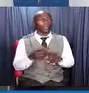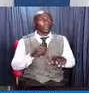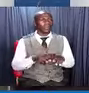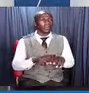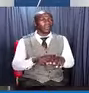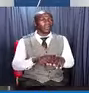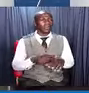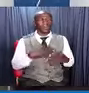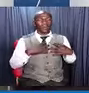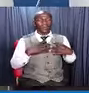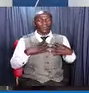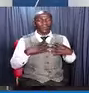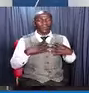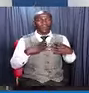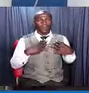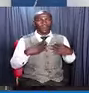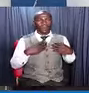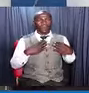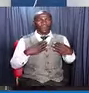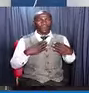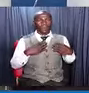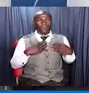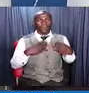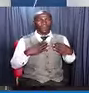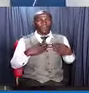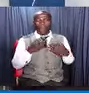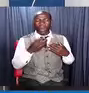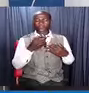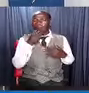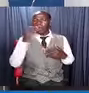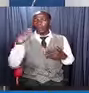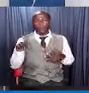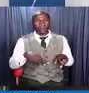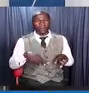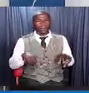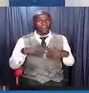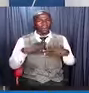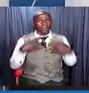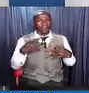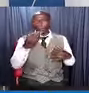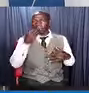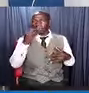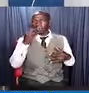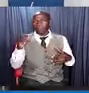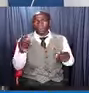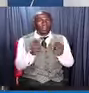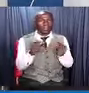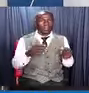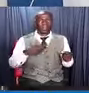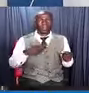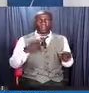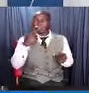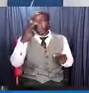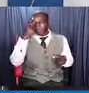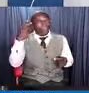ni kwe kwe. So every time I used to be asthmatic and asthma, zote, I have confessed all curses, wazazi, bitterness to my parents,